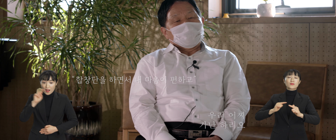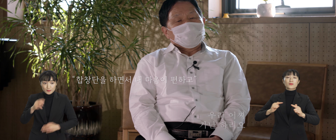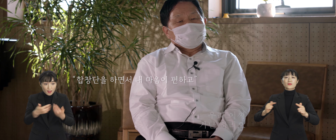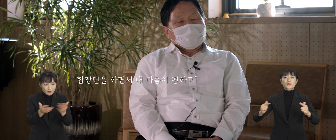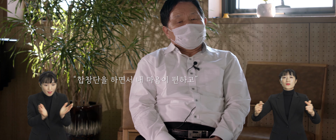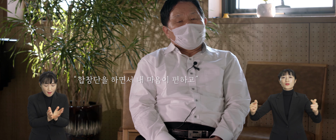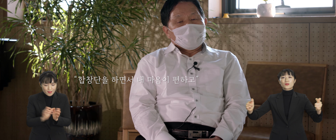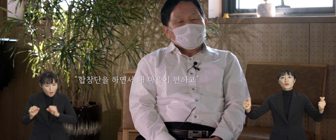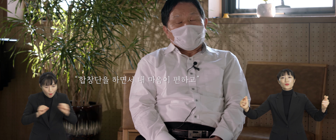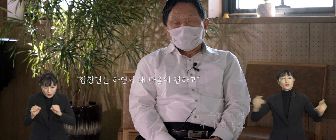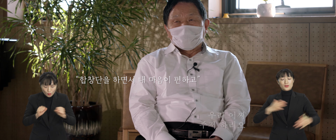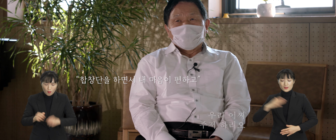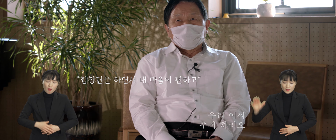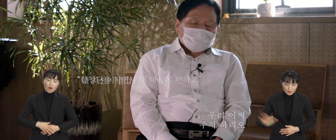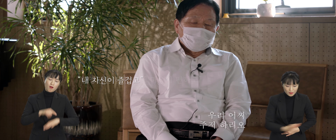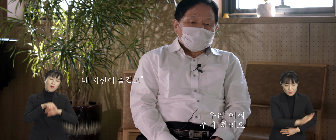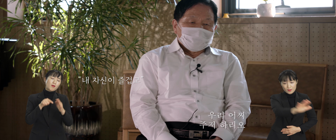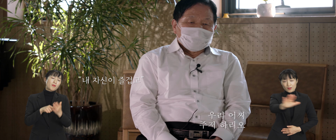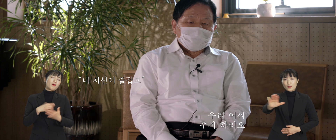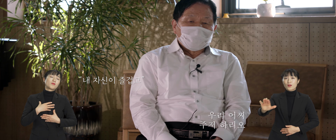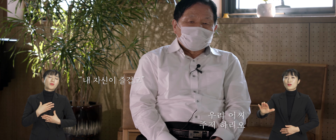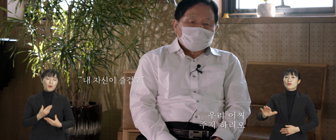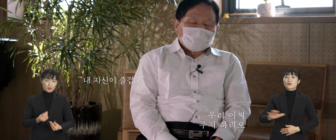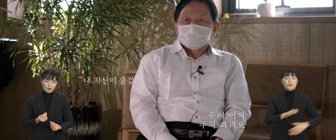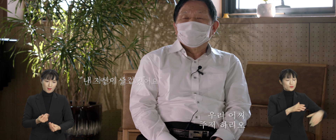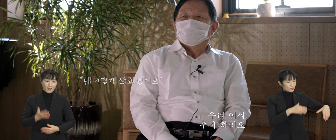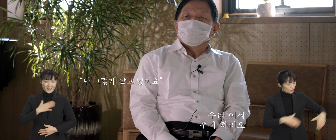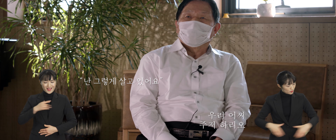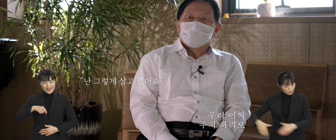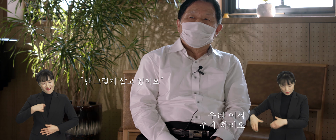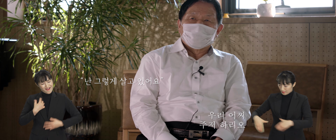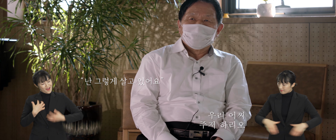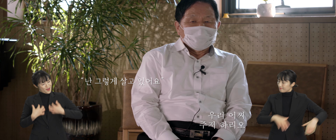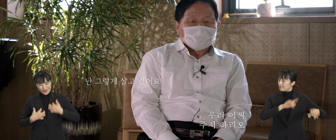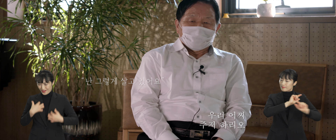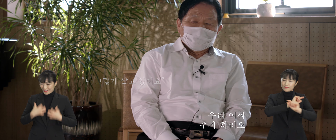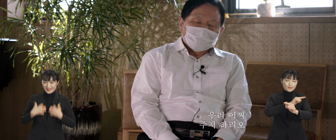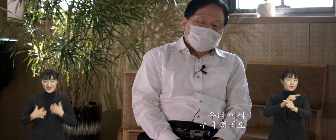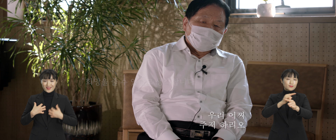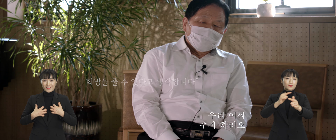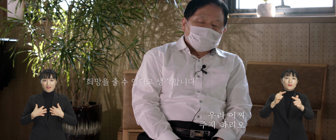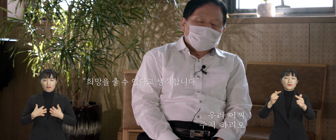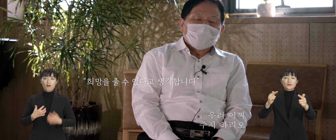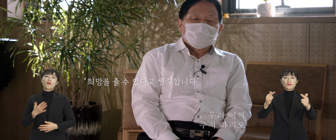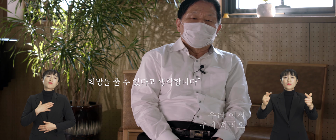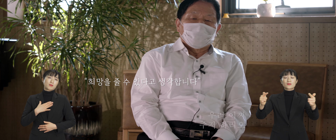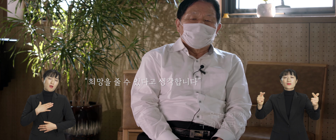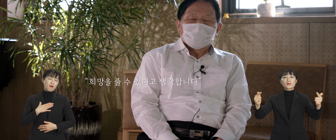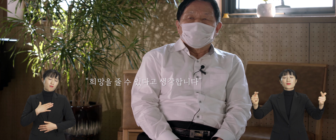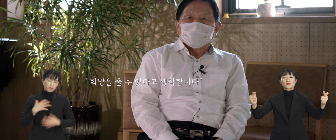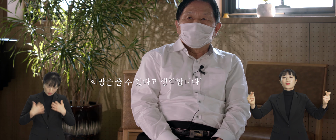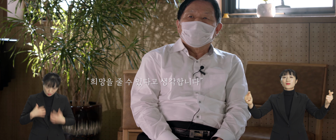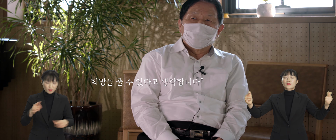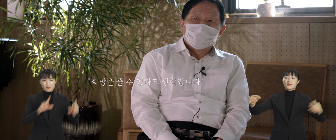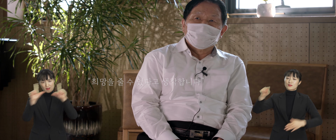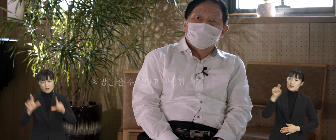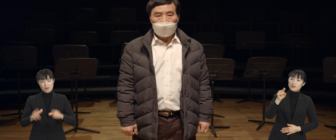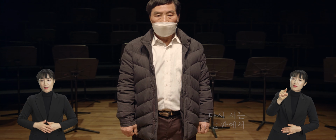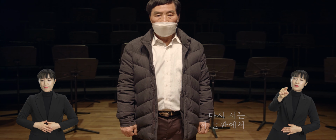합창단을함으로써 내 마음이 편하고 내 삶이 즐겁고 만들겠어요 희망을 주시다 그렇게